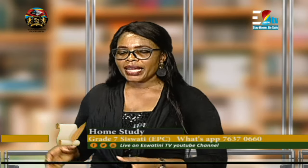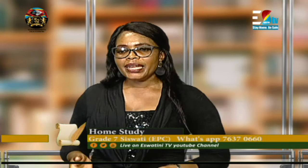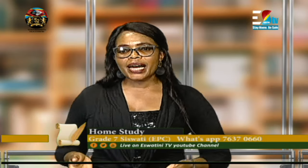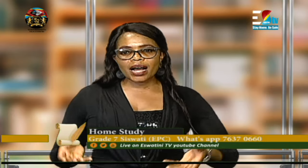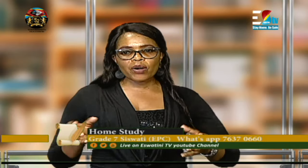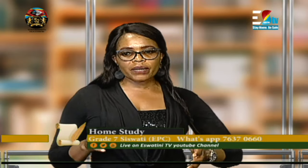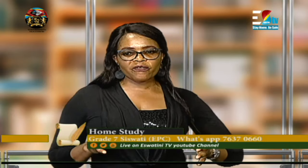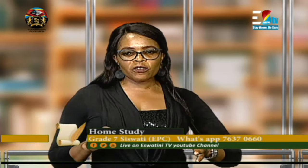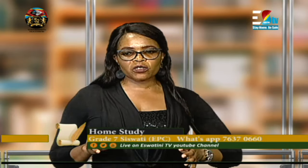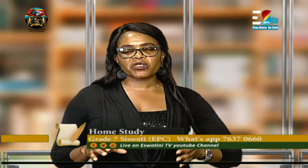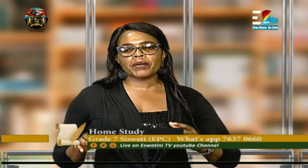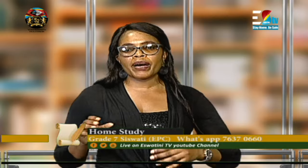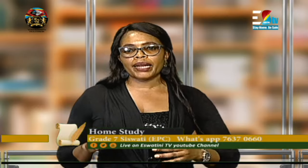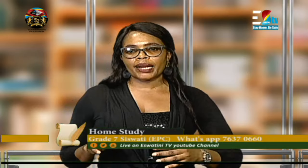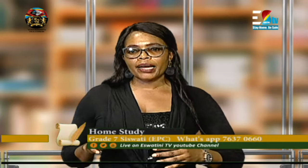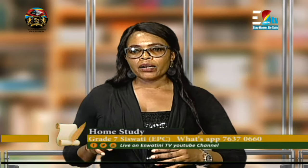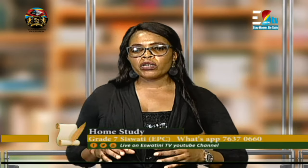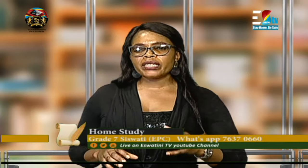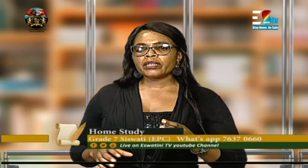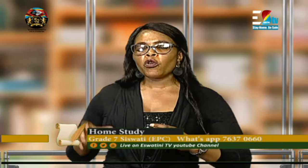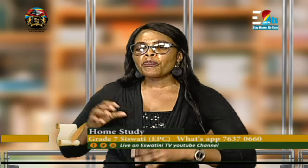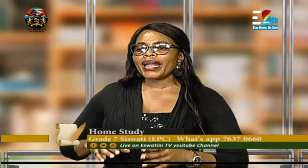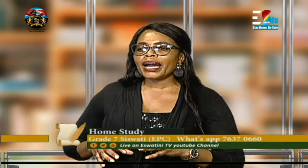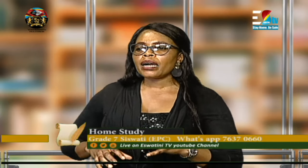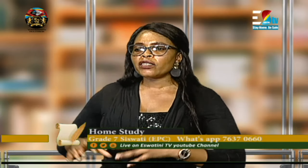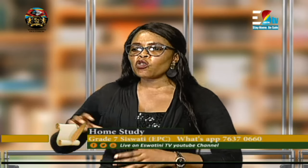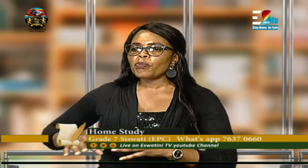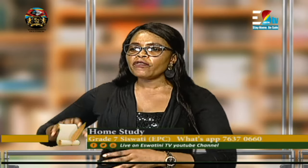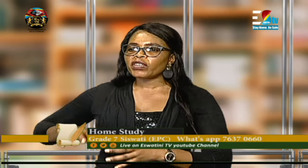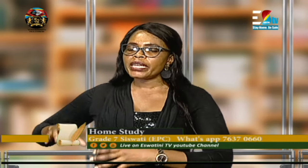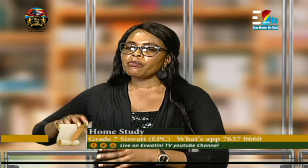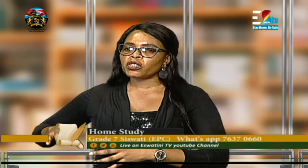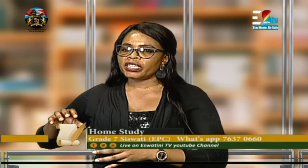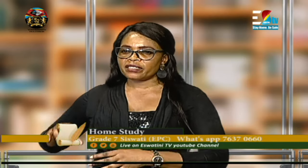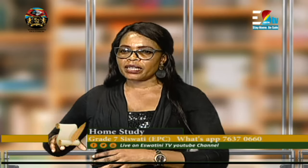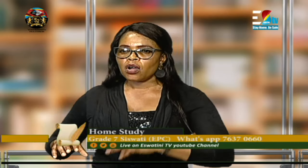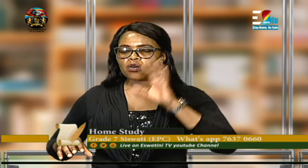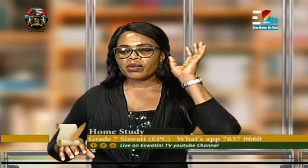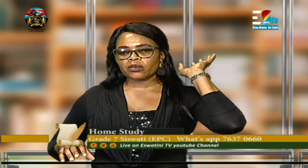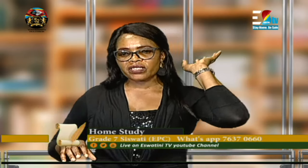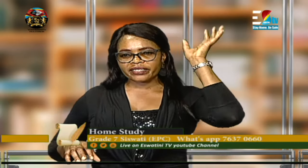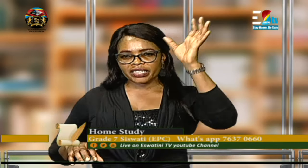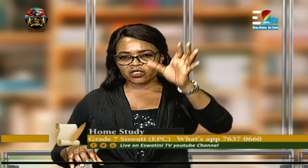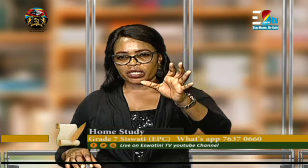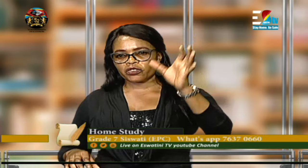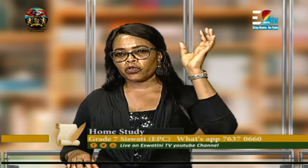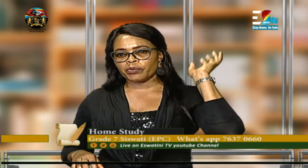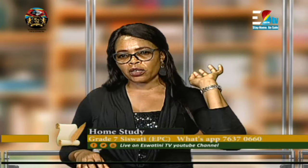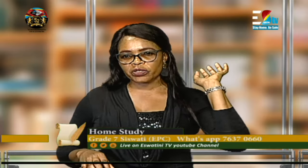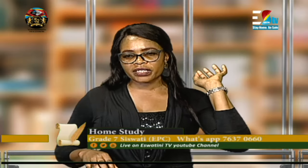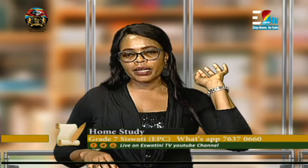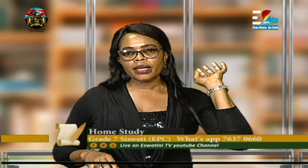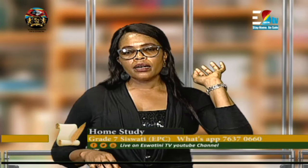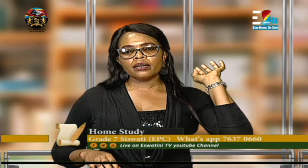thide nawe ke mfundzi usayibhala la uyibhala ngathi uphendvula imbuto lethide khumbula ukuthi esingenisweni